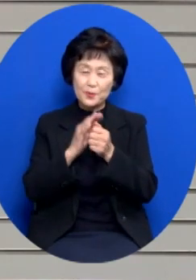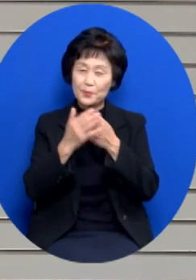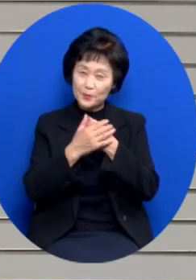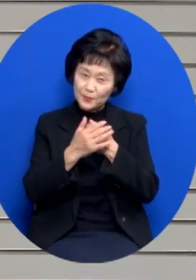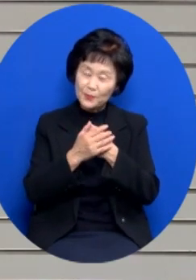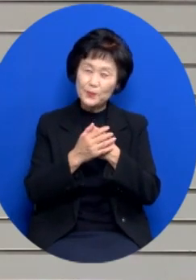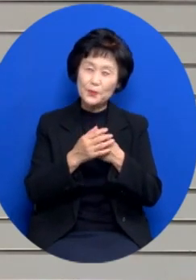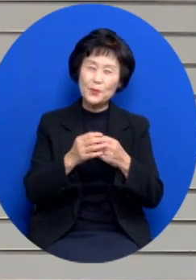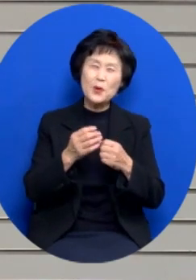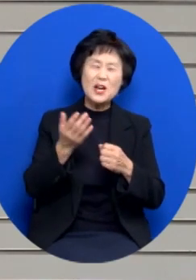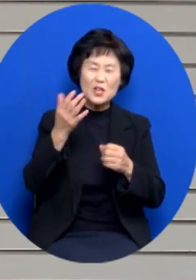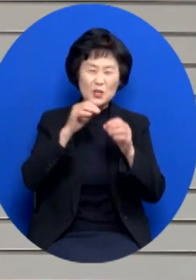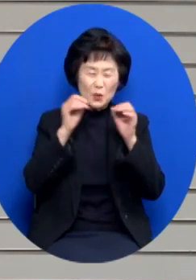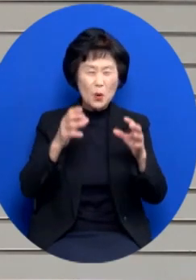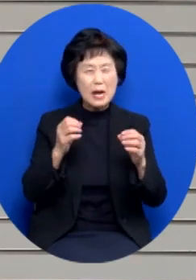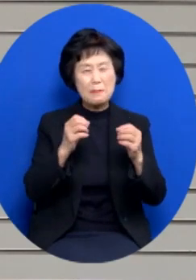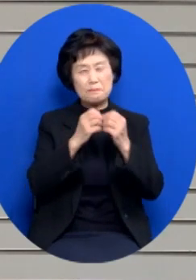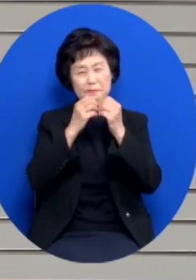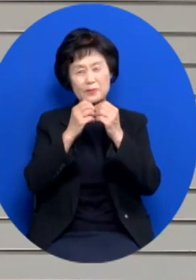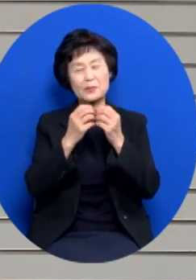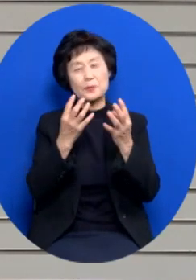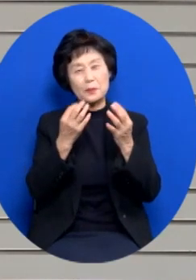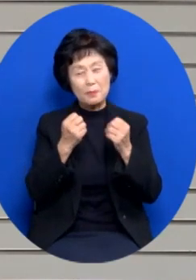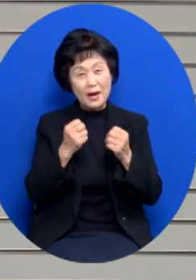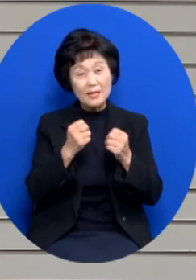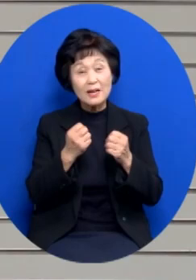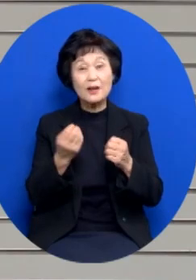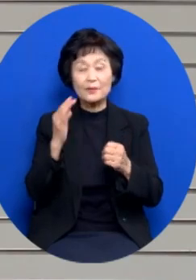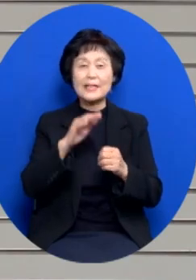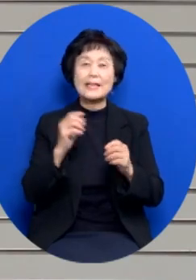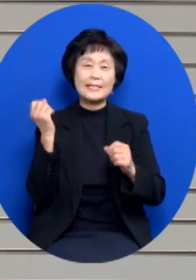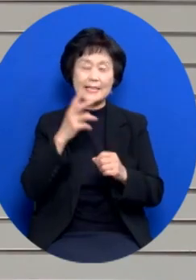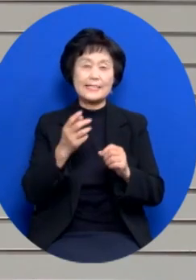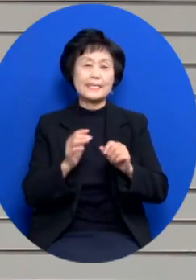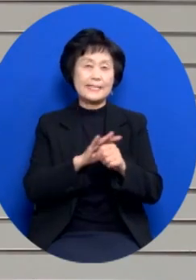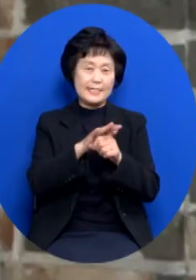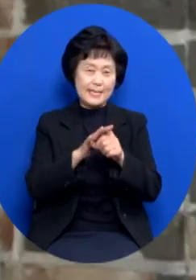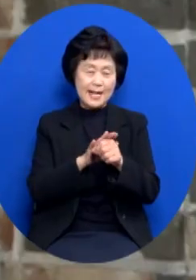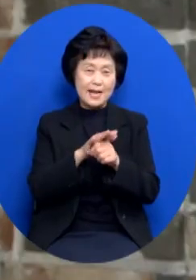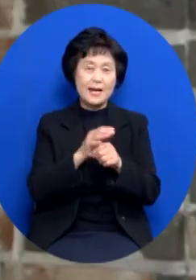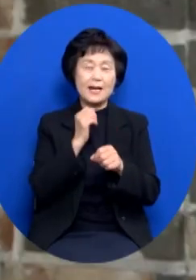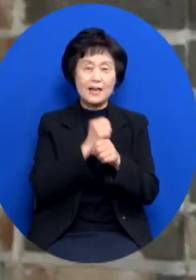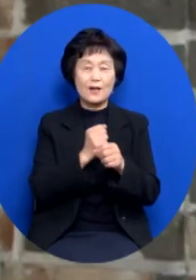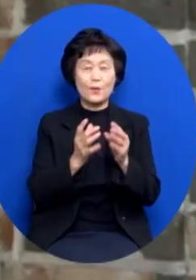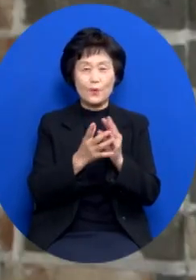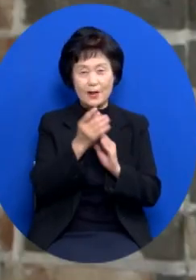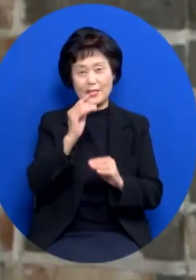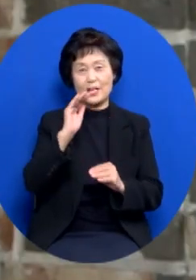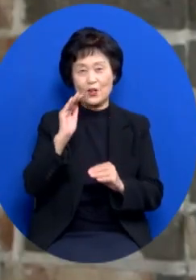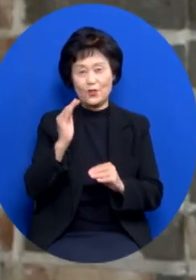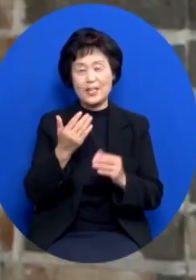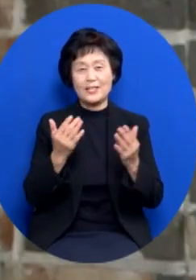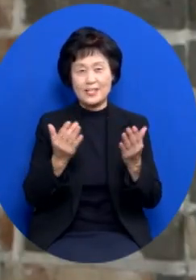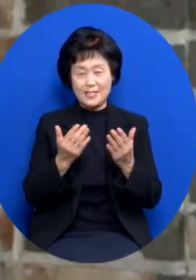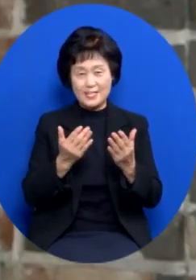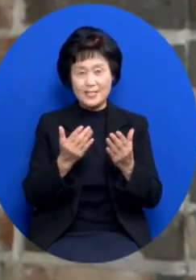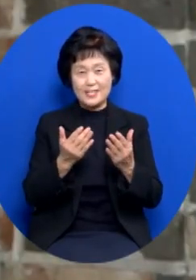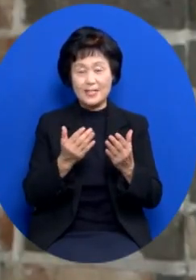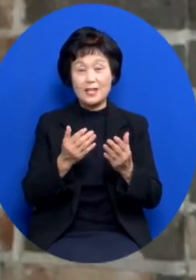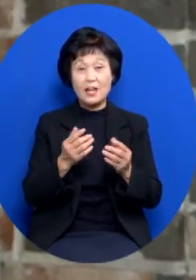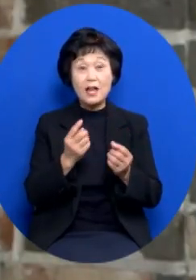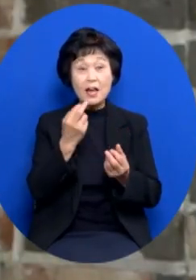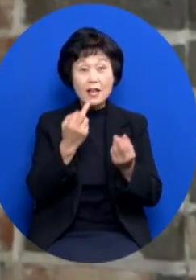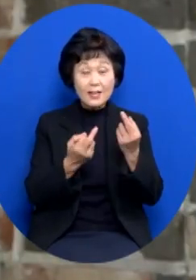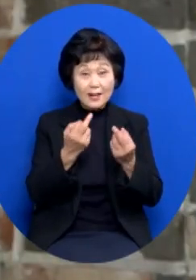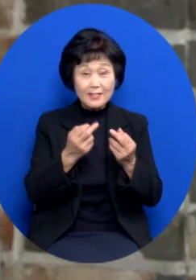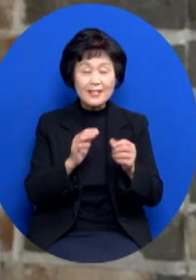부딪히고 그래서 교단이 다시 한번 옛날에 서로 사랑하고 하나 되는 것 또 그게 이제 결국은 보이는 형제를 사랑하는 것부터